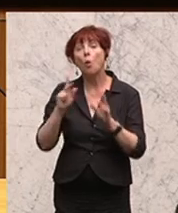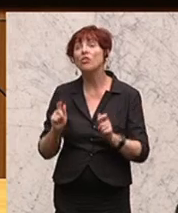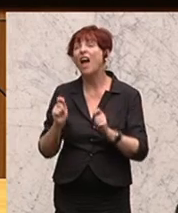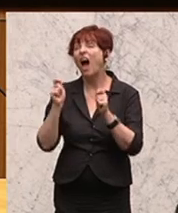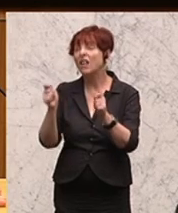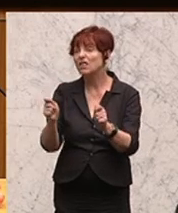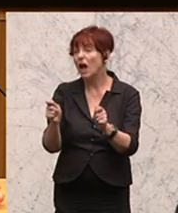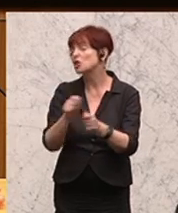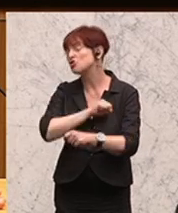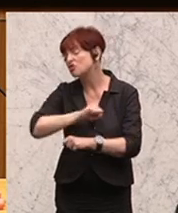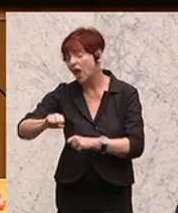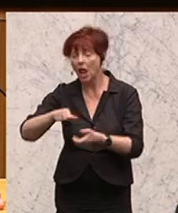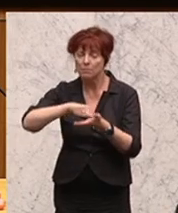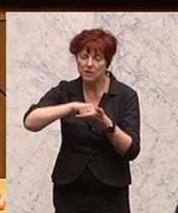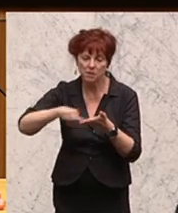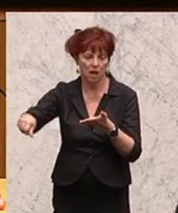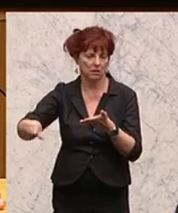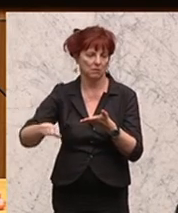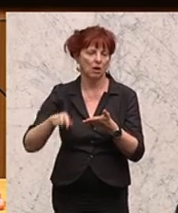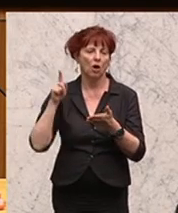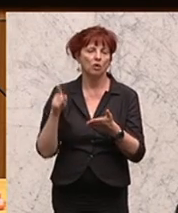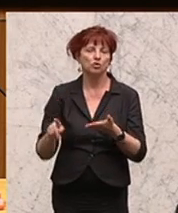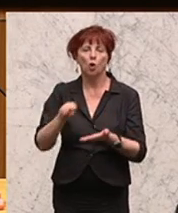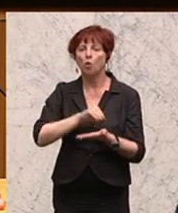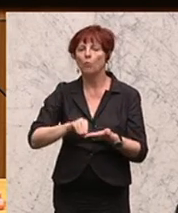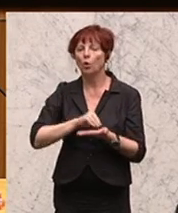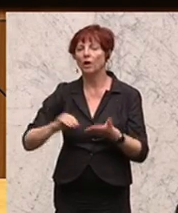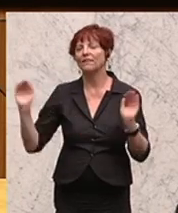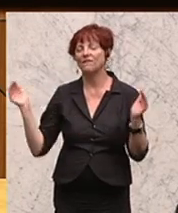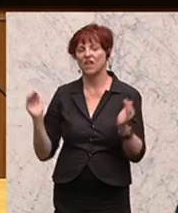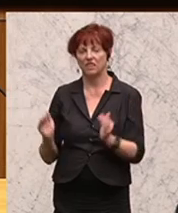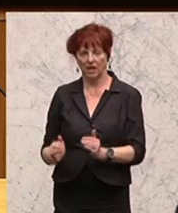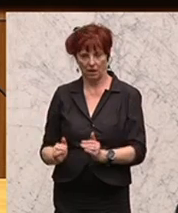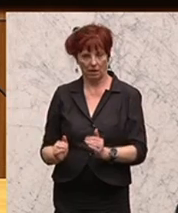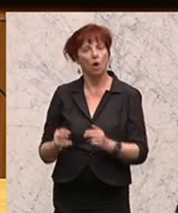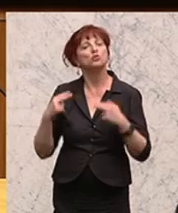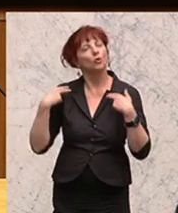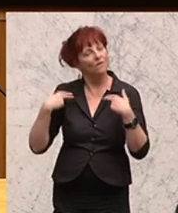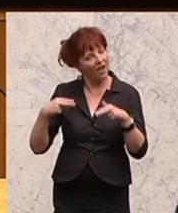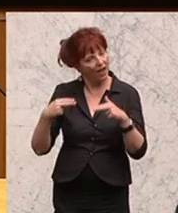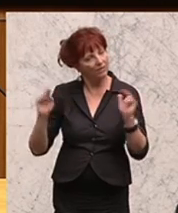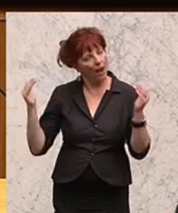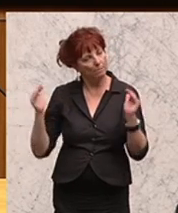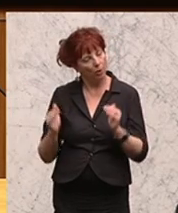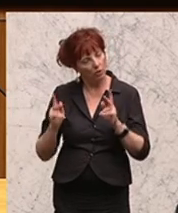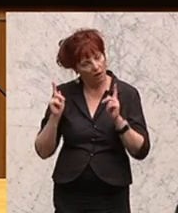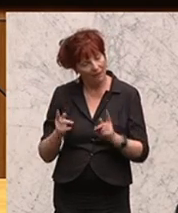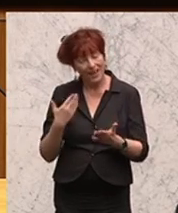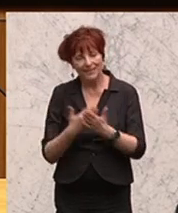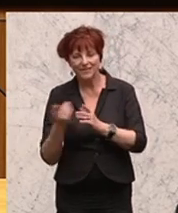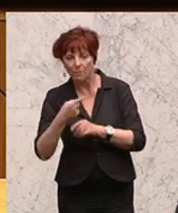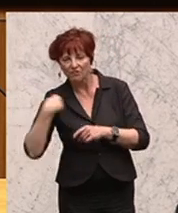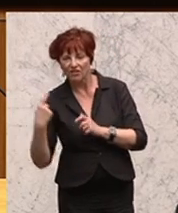unkompliziert ausbezahlt. Damit dieser Weg der Entbürokratisierung weiter beschritten werden kann, haben wir den Antrag